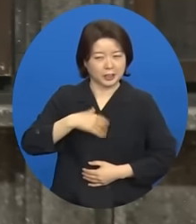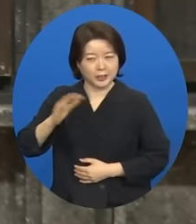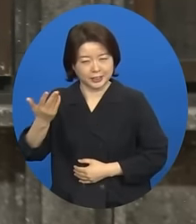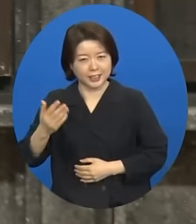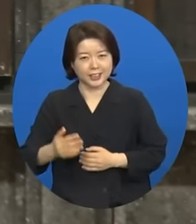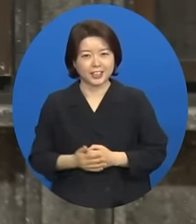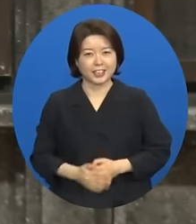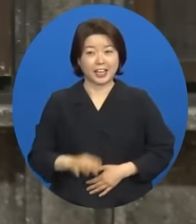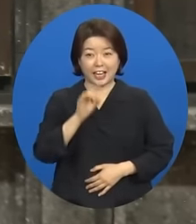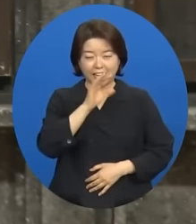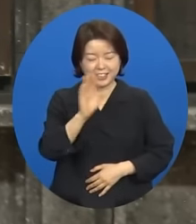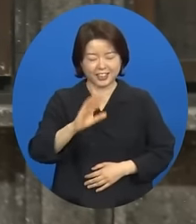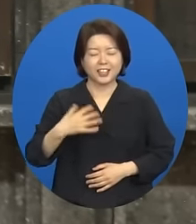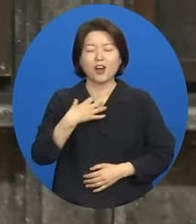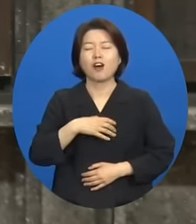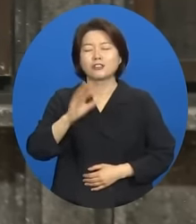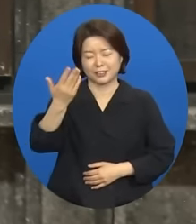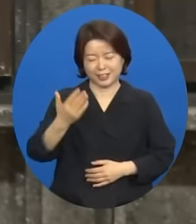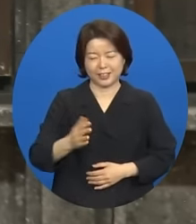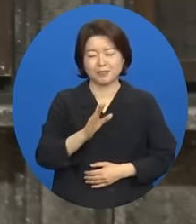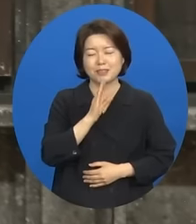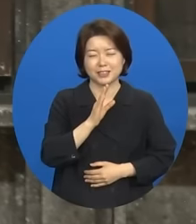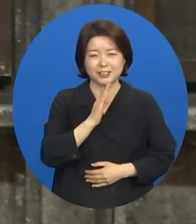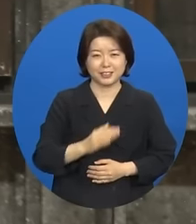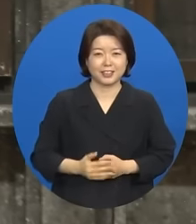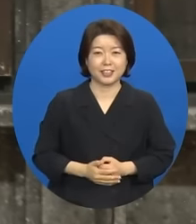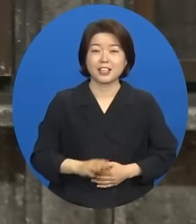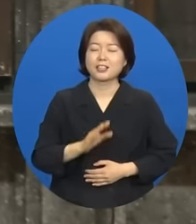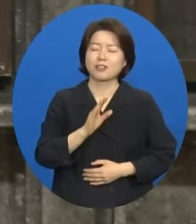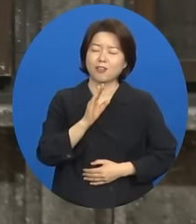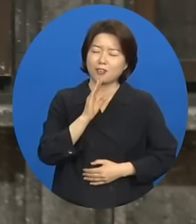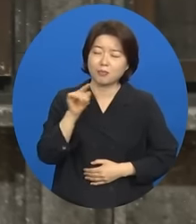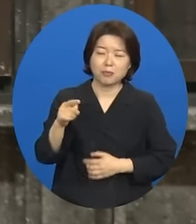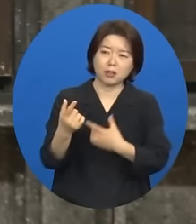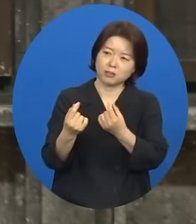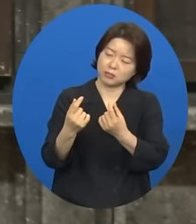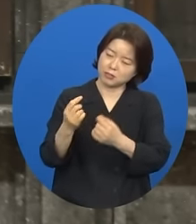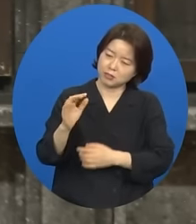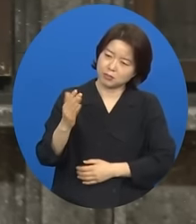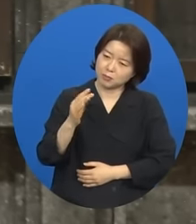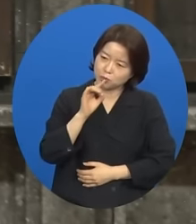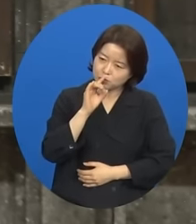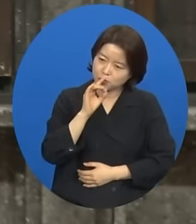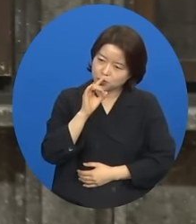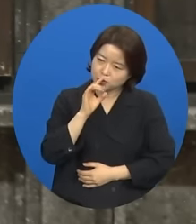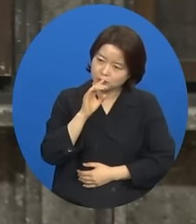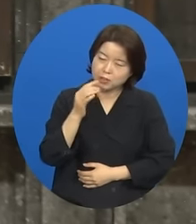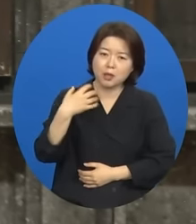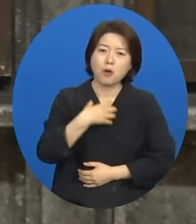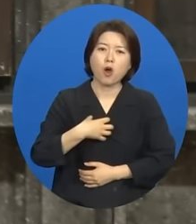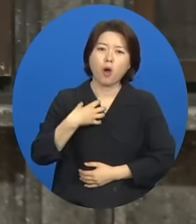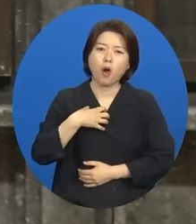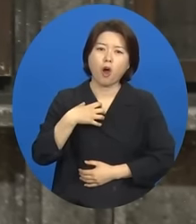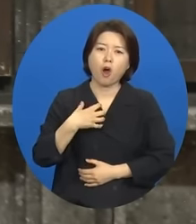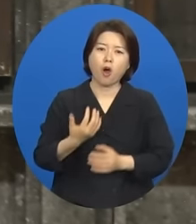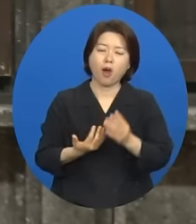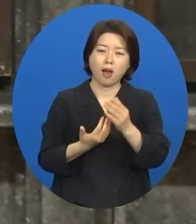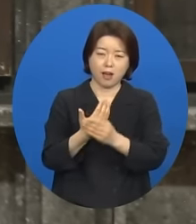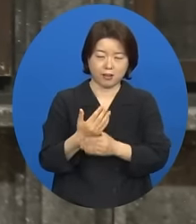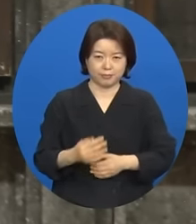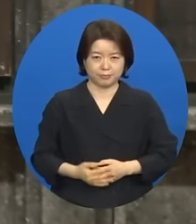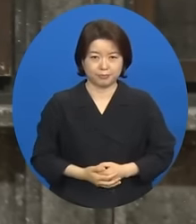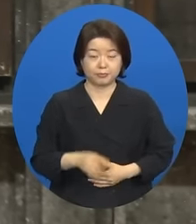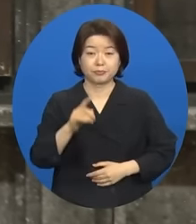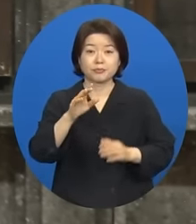안 될 수가 없죠. 사람인데. 걱정이 되죠. 정말 그렇게 되면 어떡하지? 이런 생각이 막 들기 시작했어요. 여러분